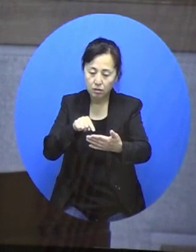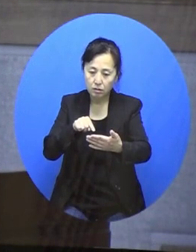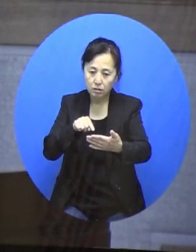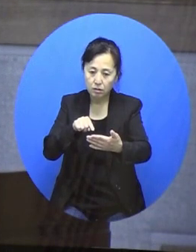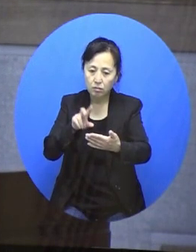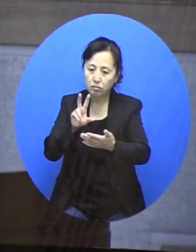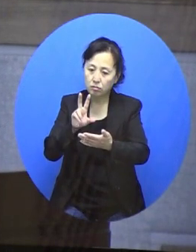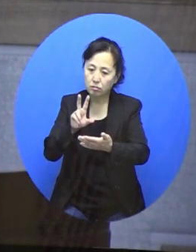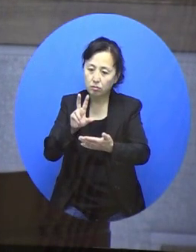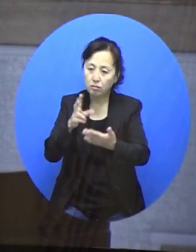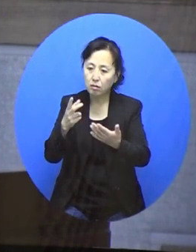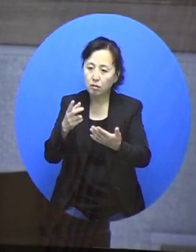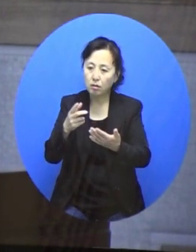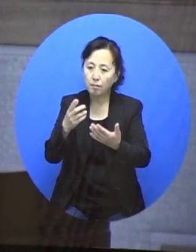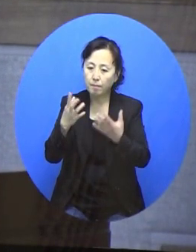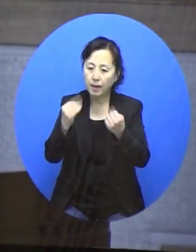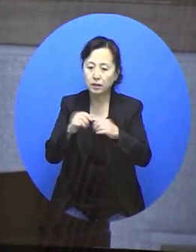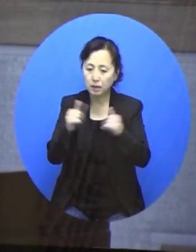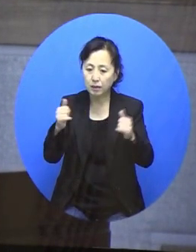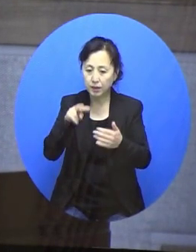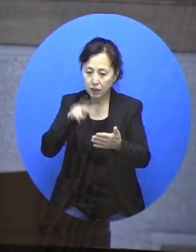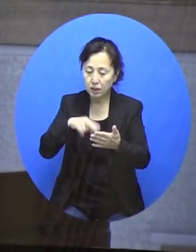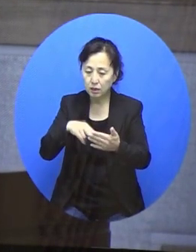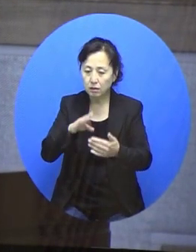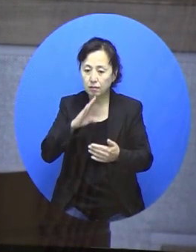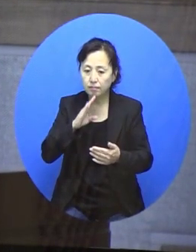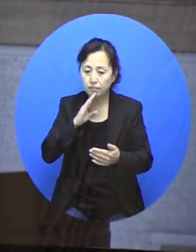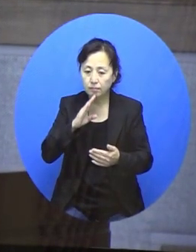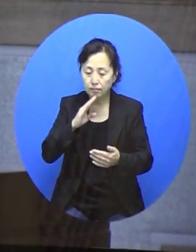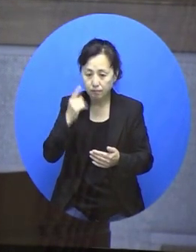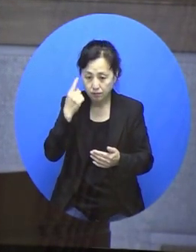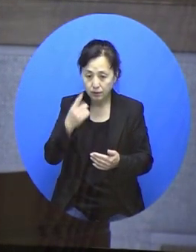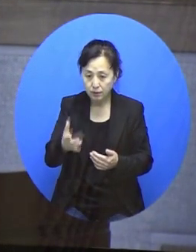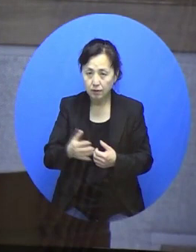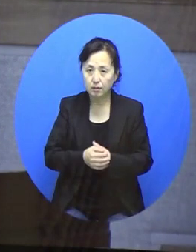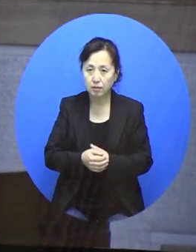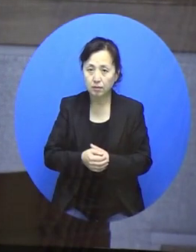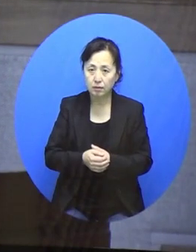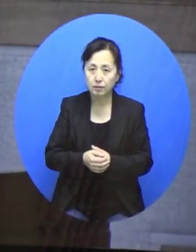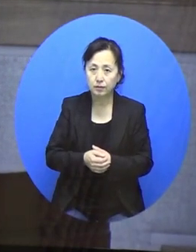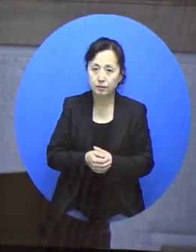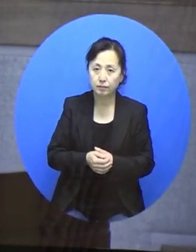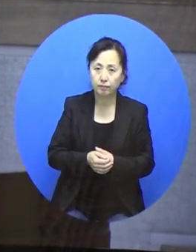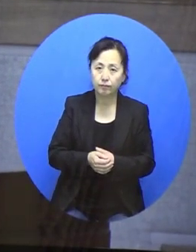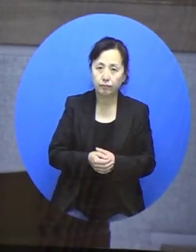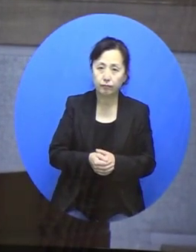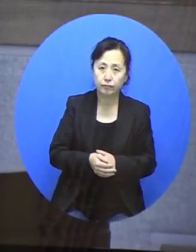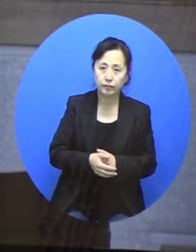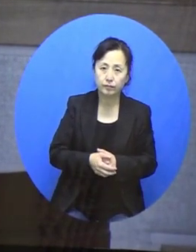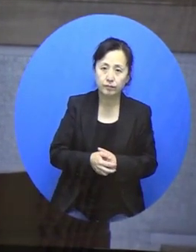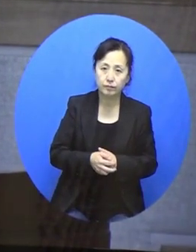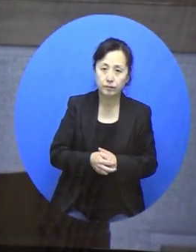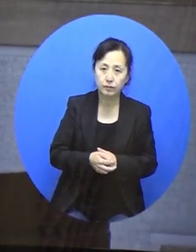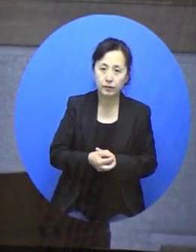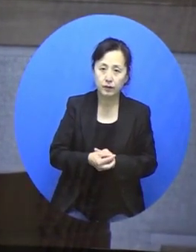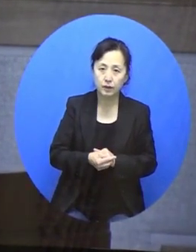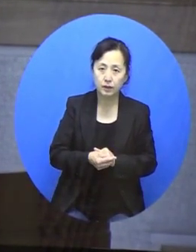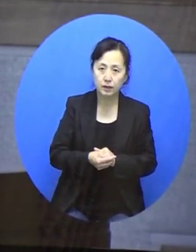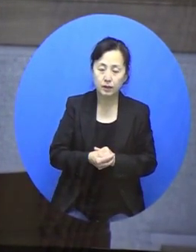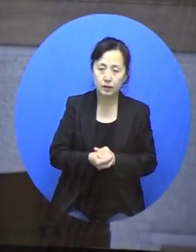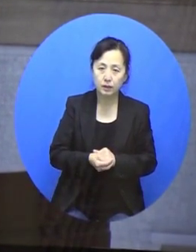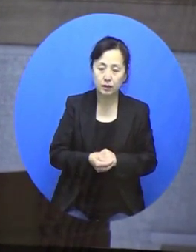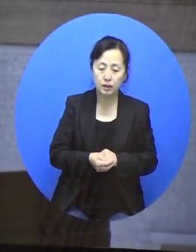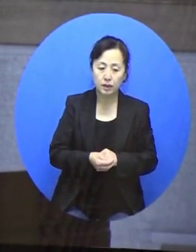네. 집행부가 다 파악하고 다 알 수 없을 수도 있어요. 본인들이 생각하는 그 역량과